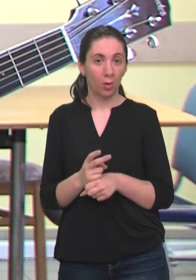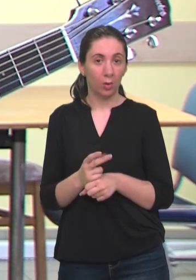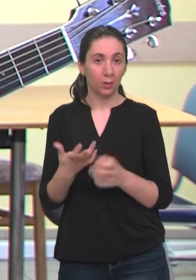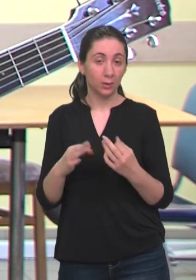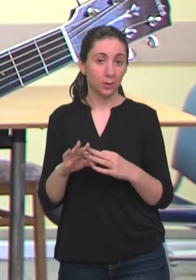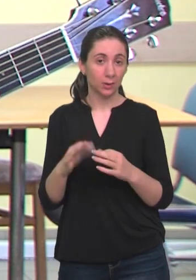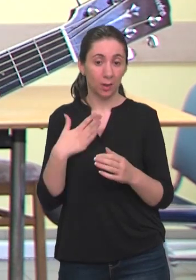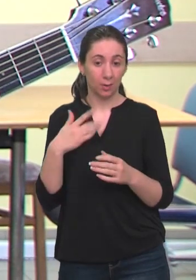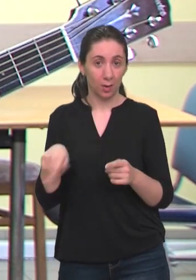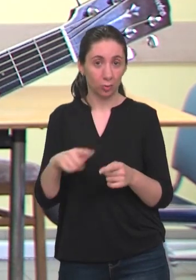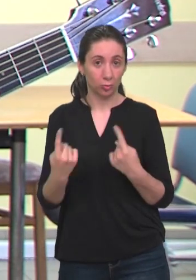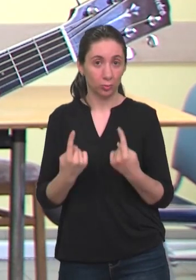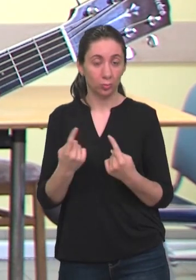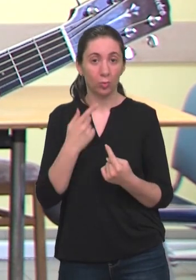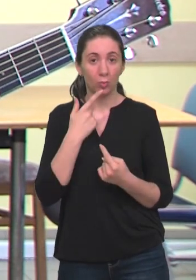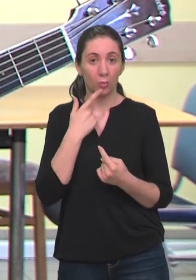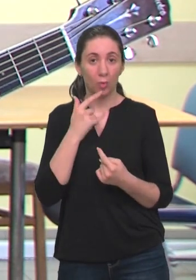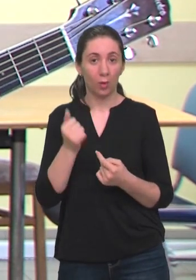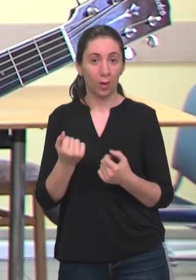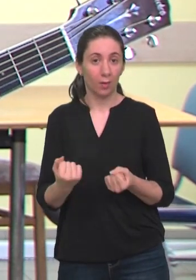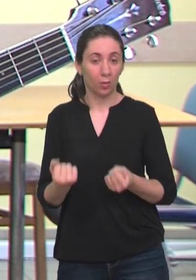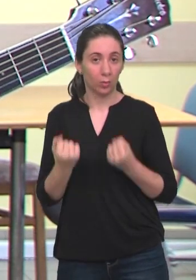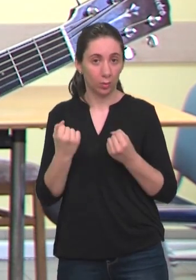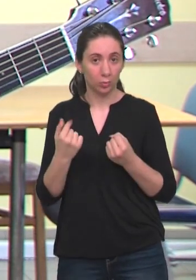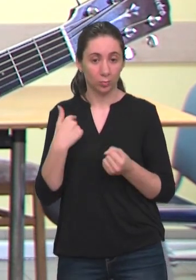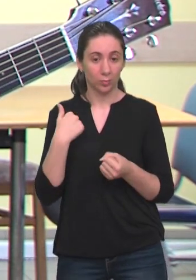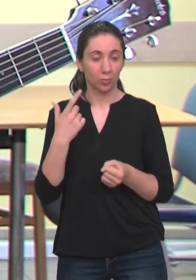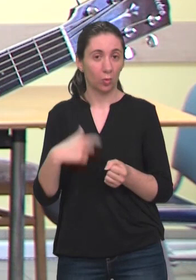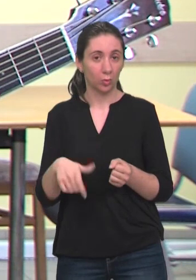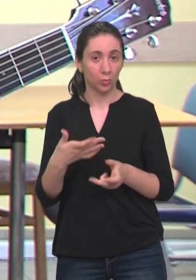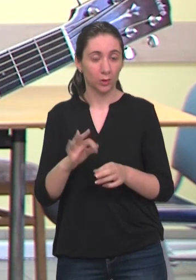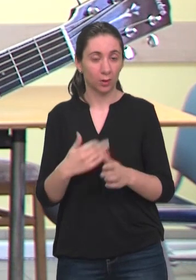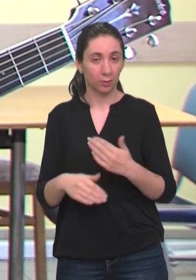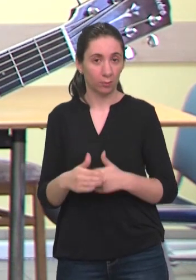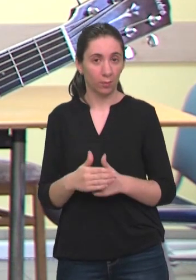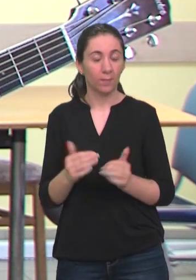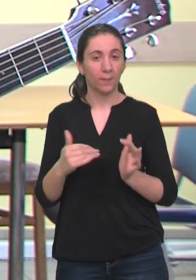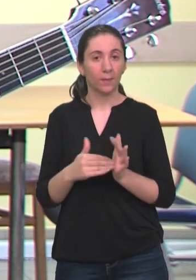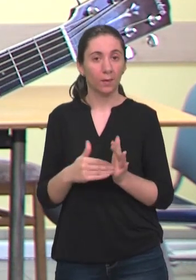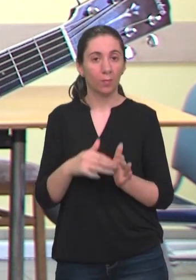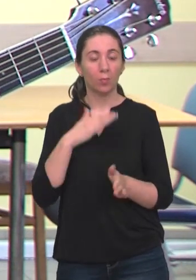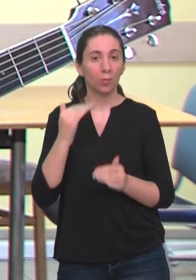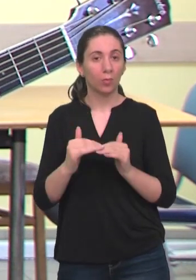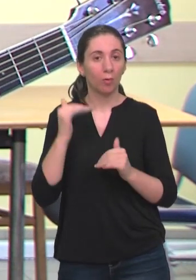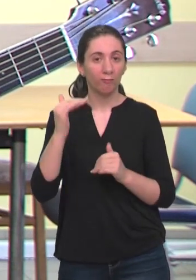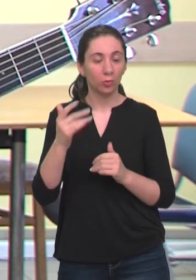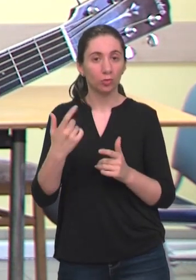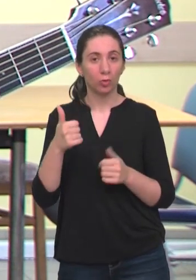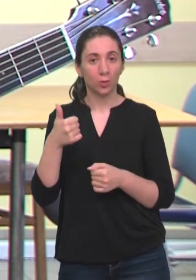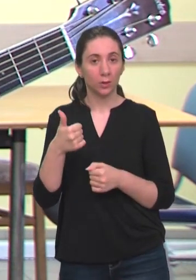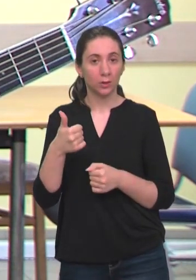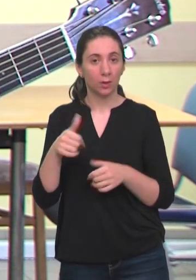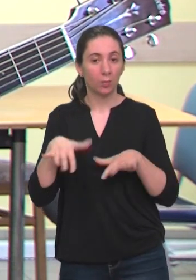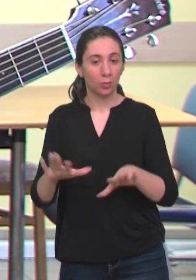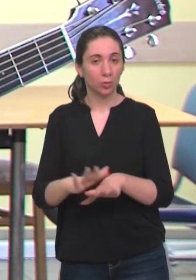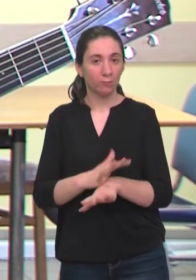za našu situaciju koja je izuzetno teška jer smo osobe s invaliditetom, treba puno više od same